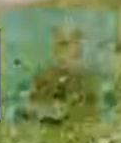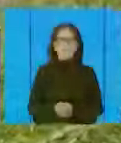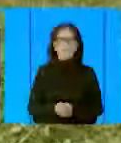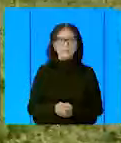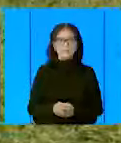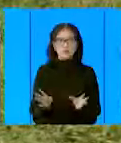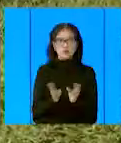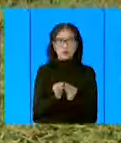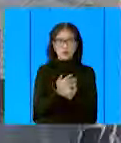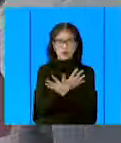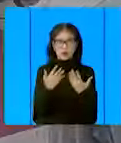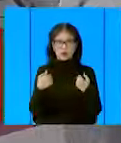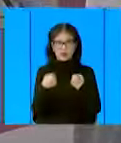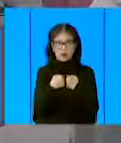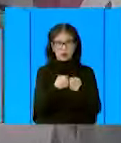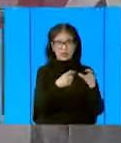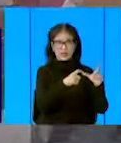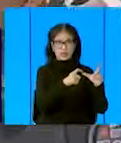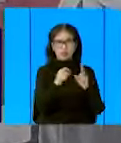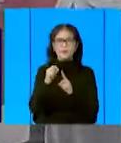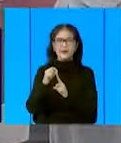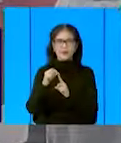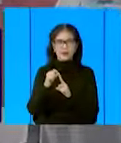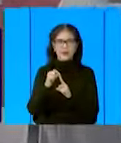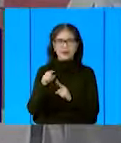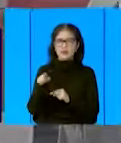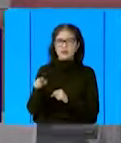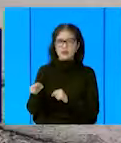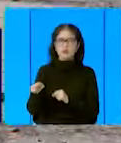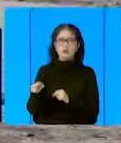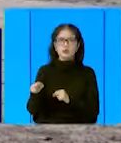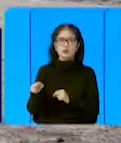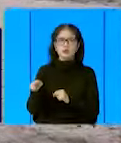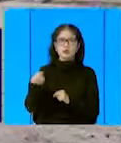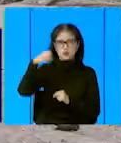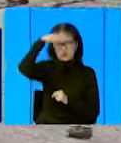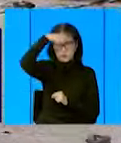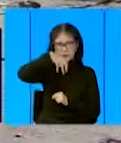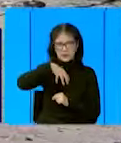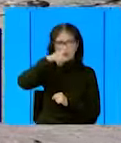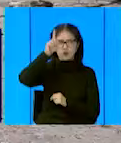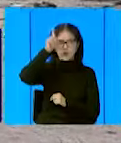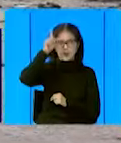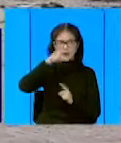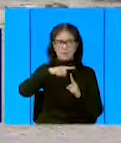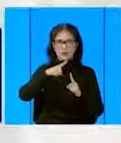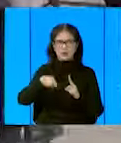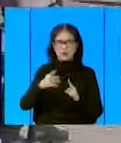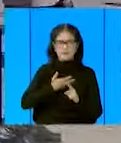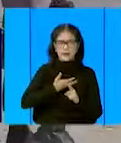Sejumlah warga bentrok dengan aparat Satpol PP di Jalan Haji Anif, Percut Seituan, Deli Serdang, Sumatera Utara saat petugas akan menggusur bangunan